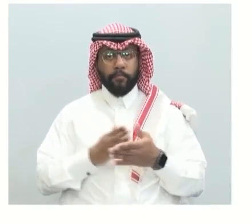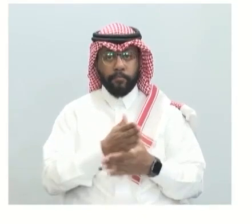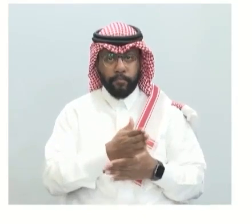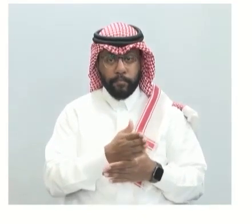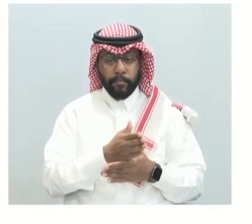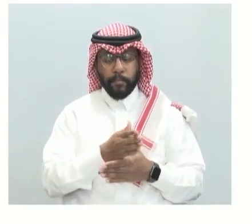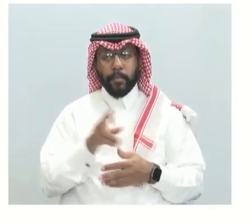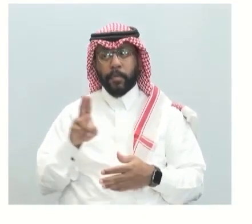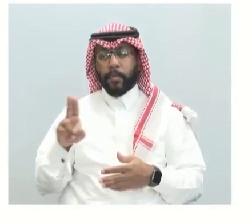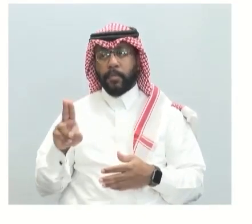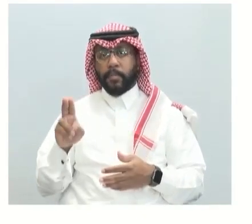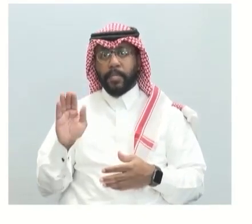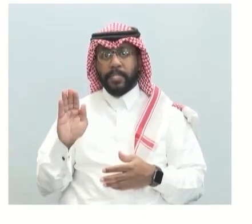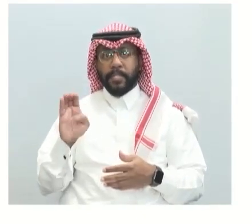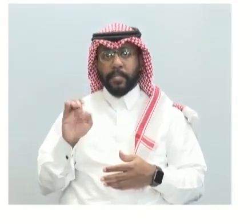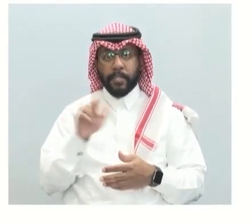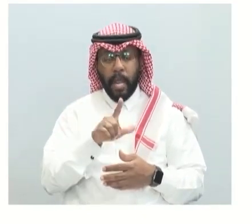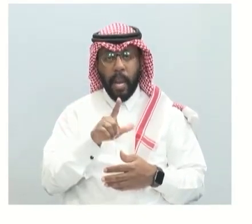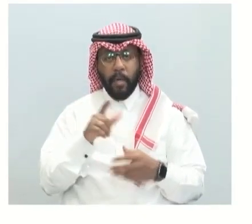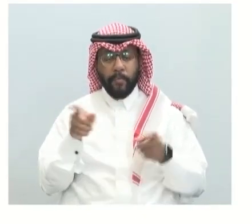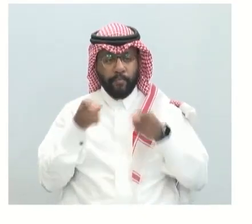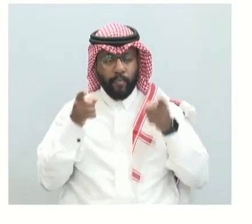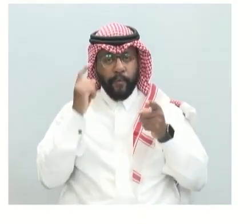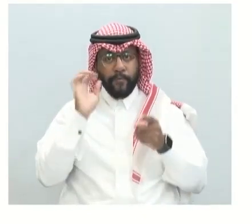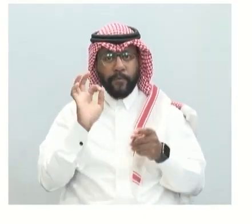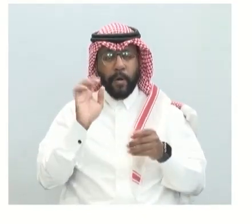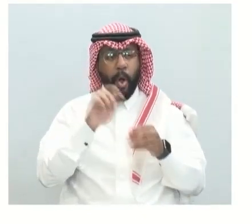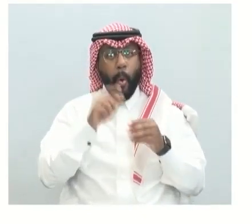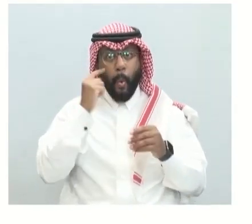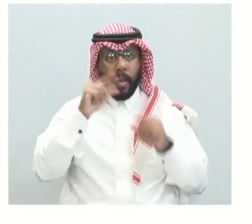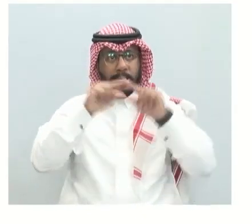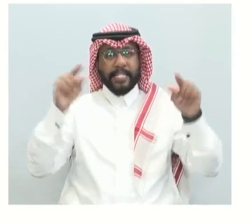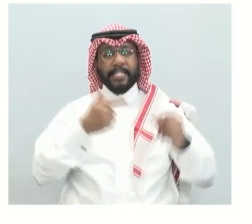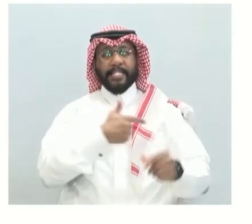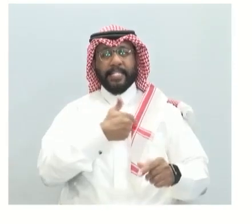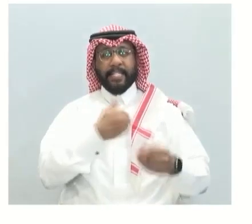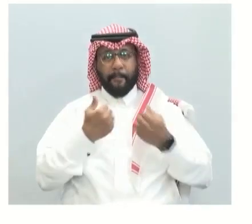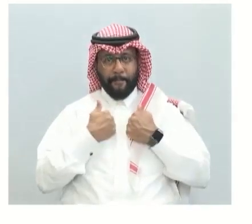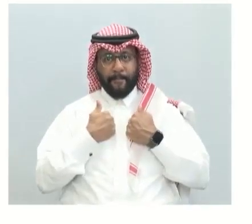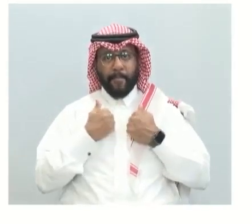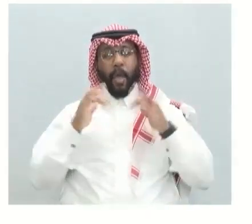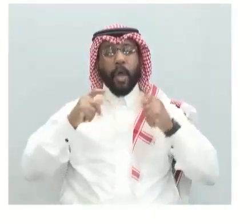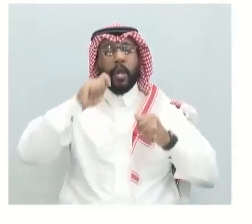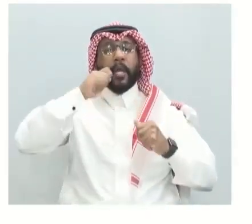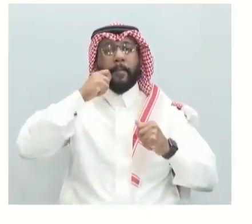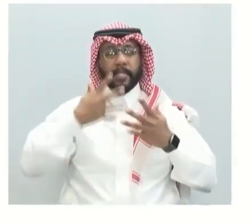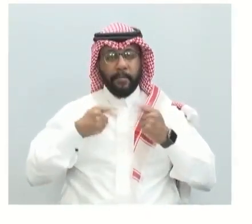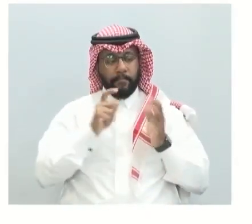يستخدم او يطلب مننا معلومات او تسجيل دخول للموقع اللي هو اليوزر نيم والباسورد